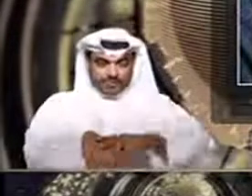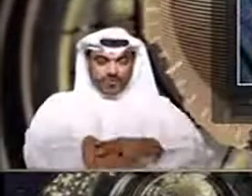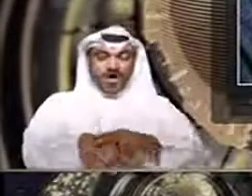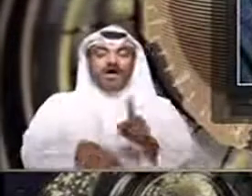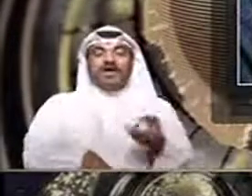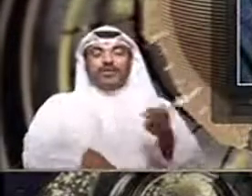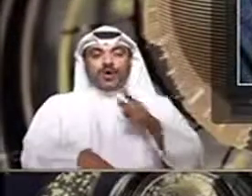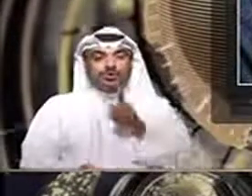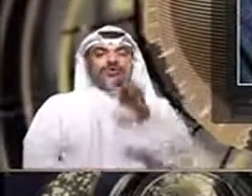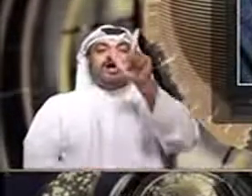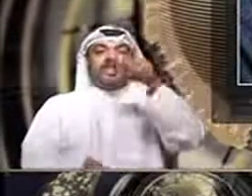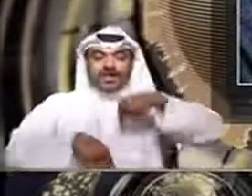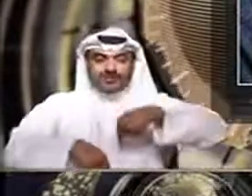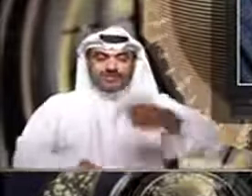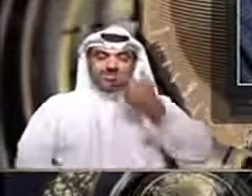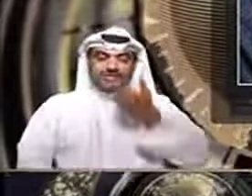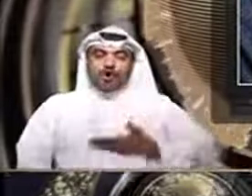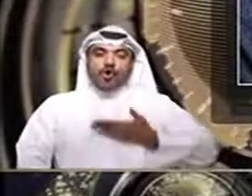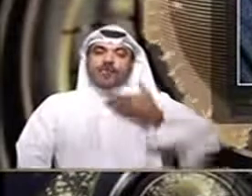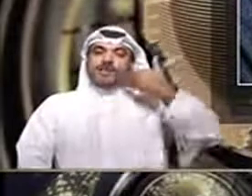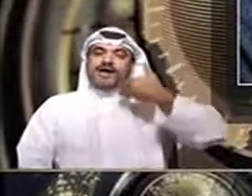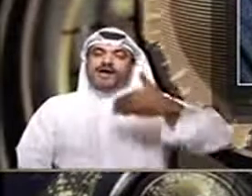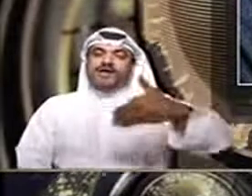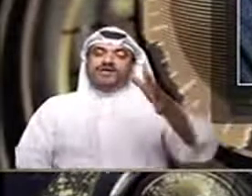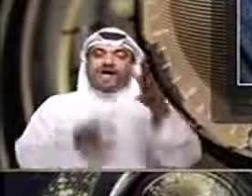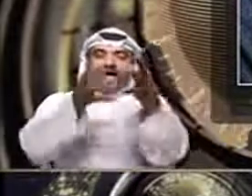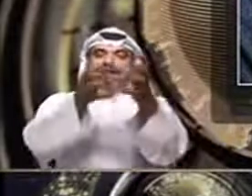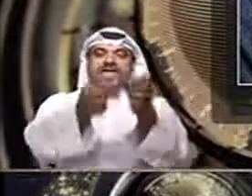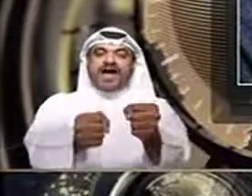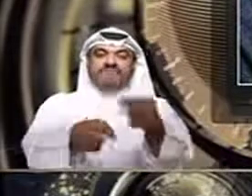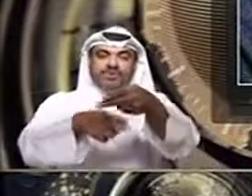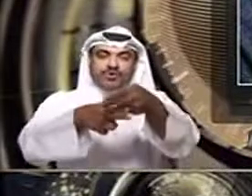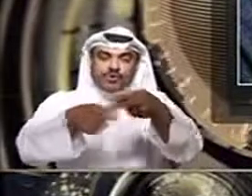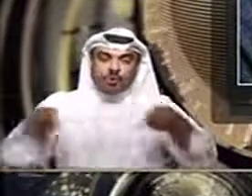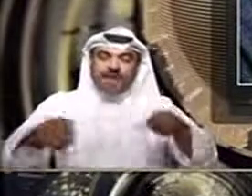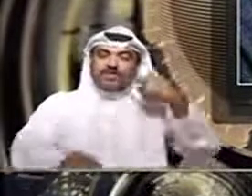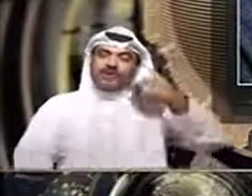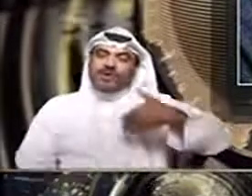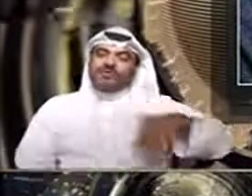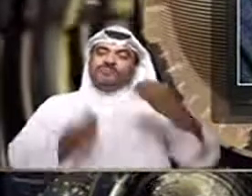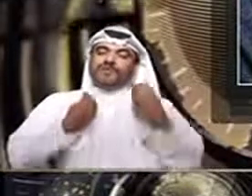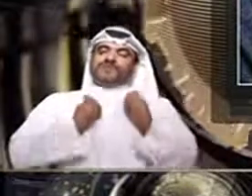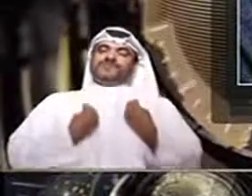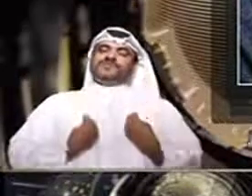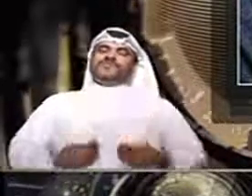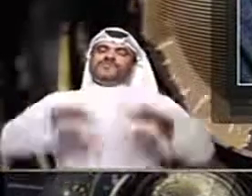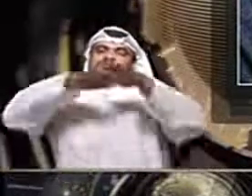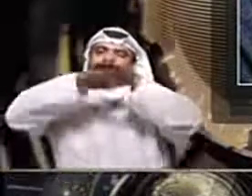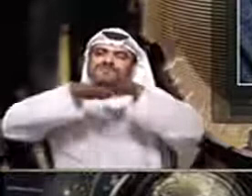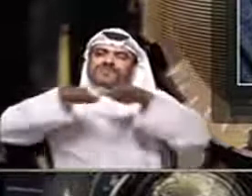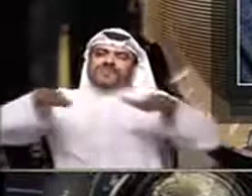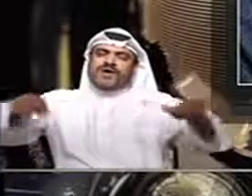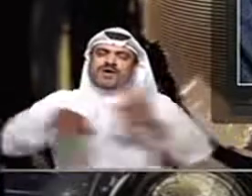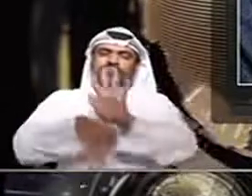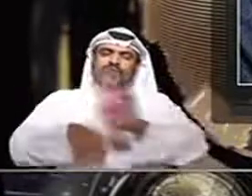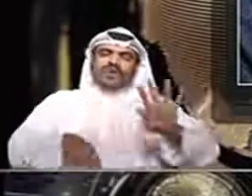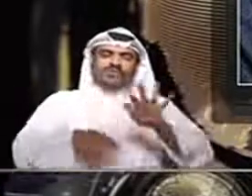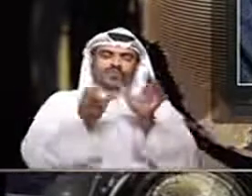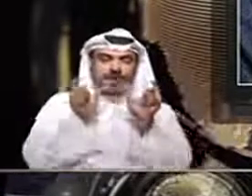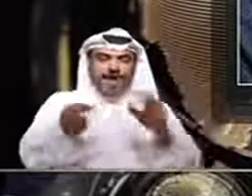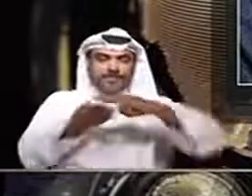العافية ويمدكم بالعمر المديد، وأن يحفظ لنا الكويت ويديم عليها وعلى شعبنا الوفي نعمة الأمن